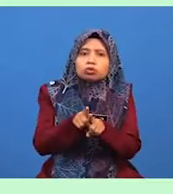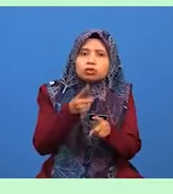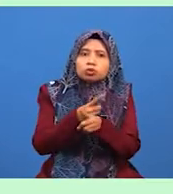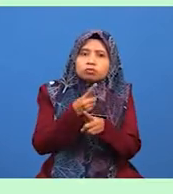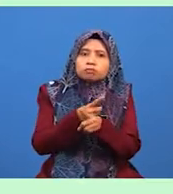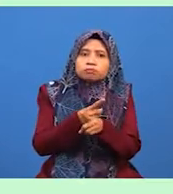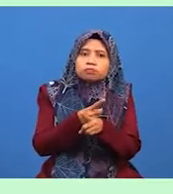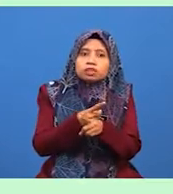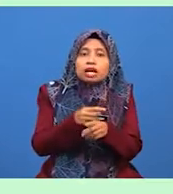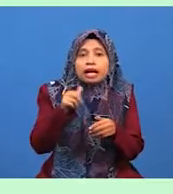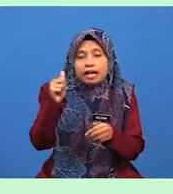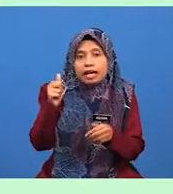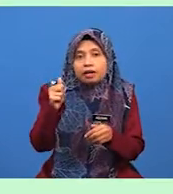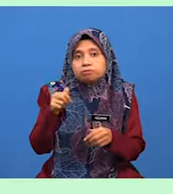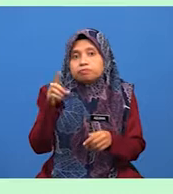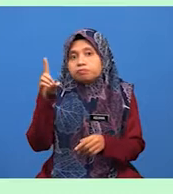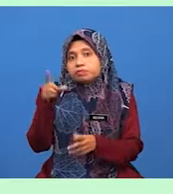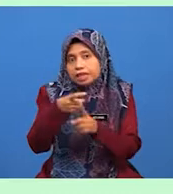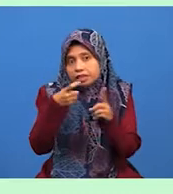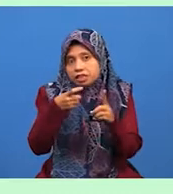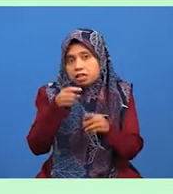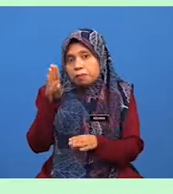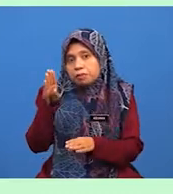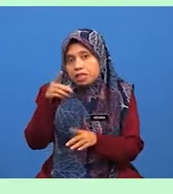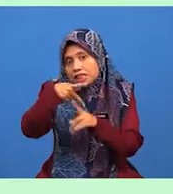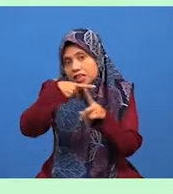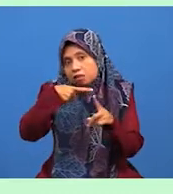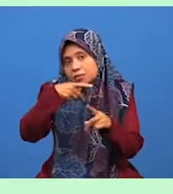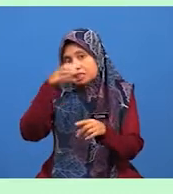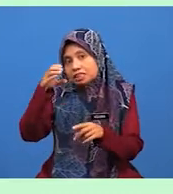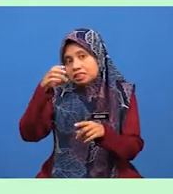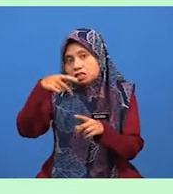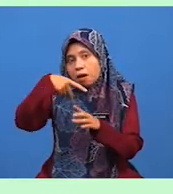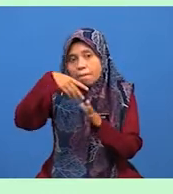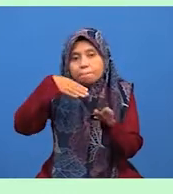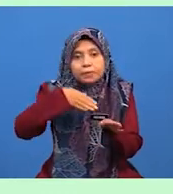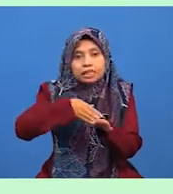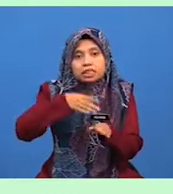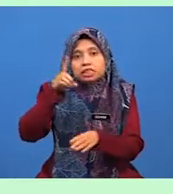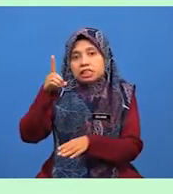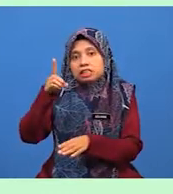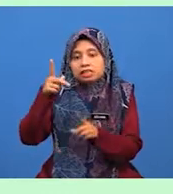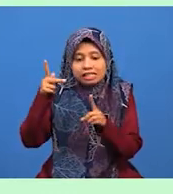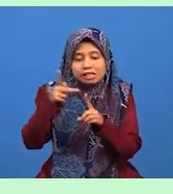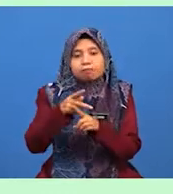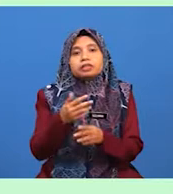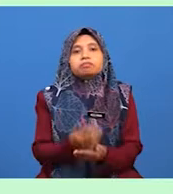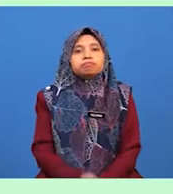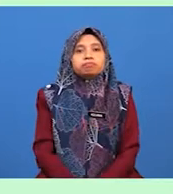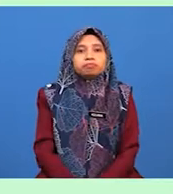Dari, B. Daripada, C. Pada dan D. Kepada.